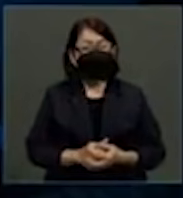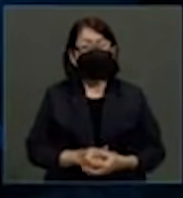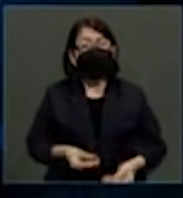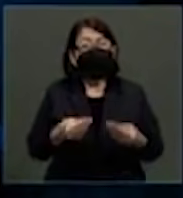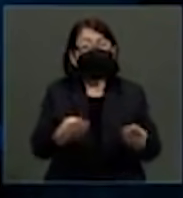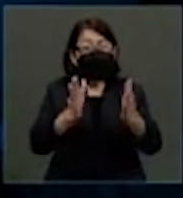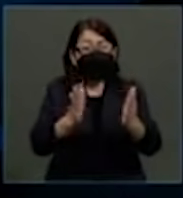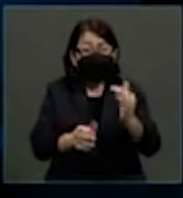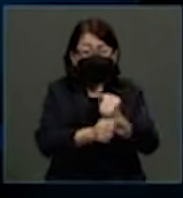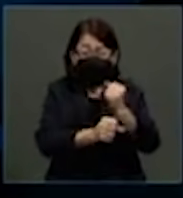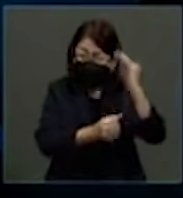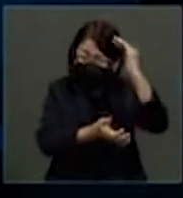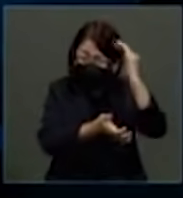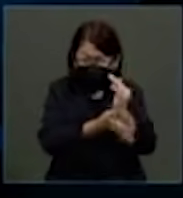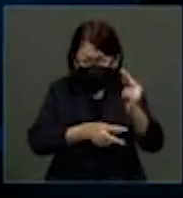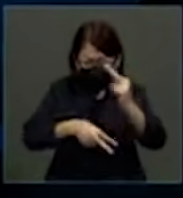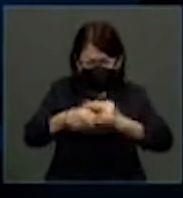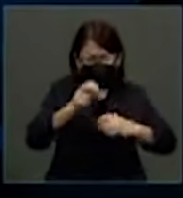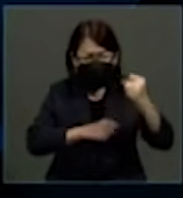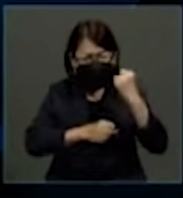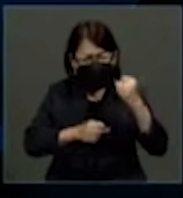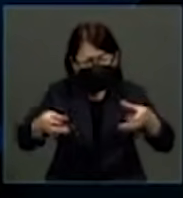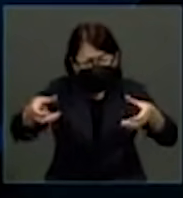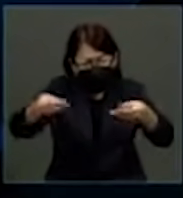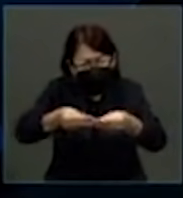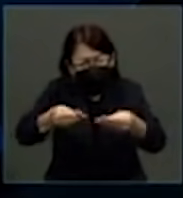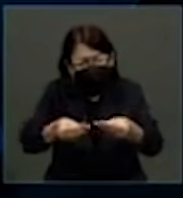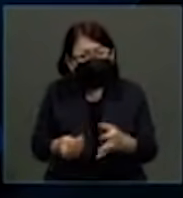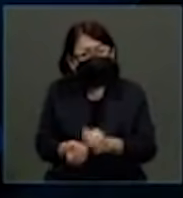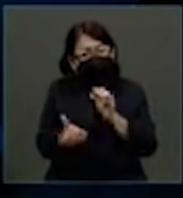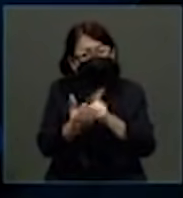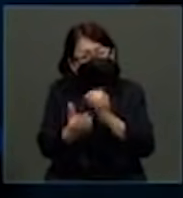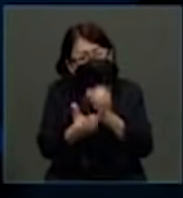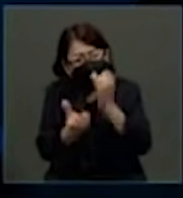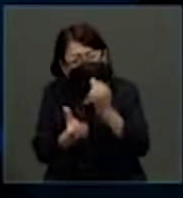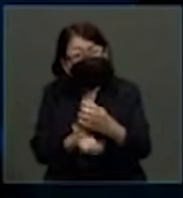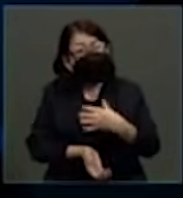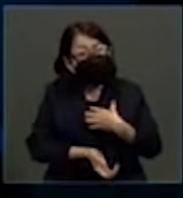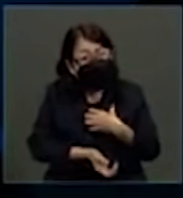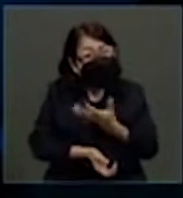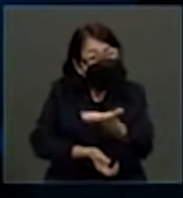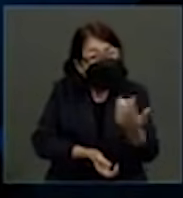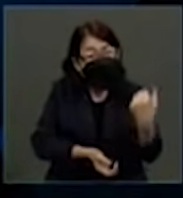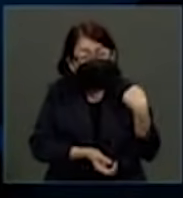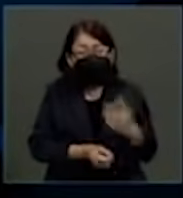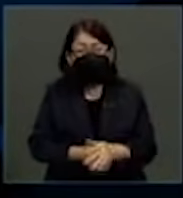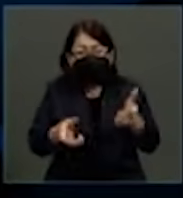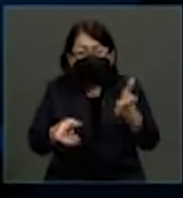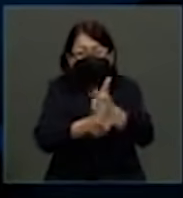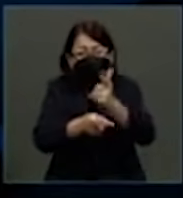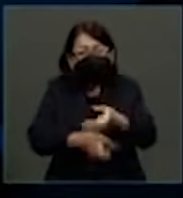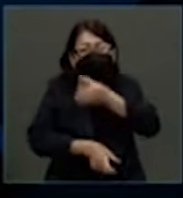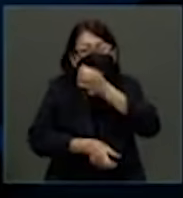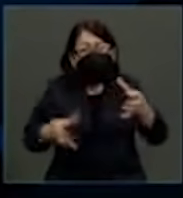สถานศึกษาต่างๆให้ปฏิบัติตามมาตรการที่ประกาศไว้แล้วก่อนหน้านี้ให้พนักงานเจ้าหน้าที่กวดขันกันมั่วสุมประชุม